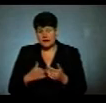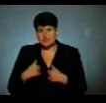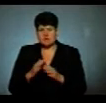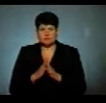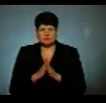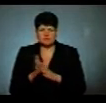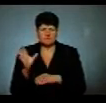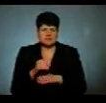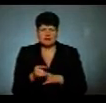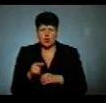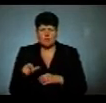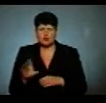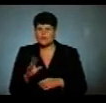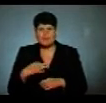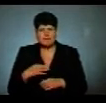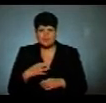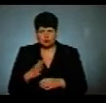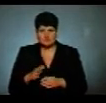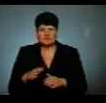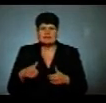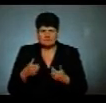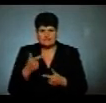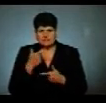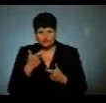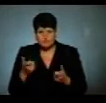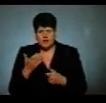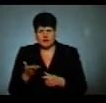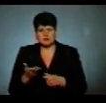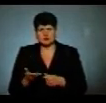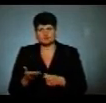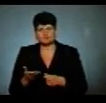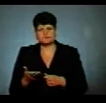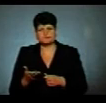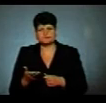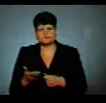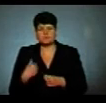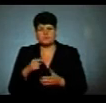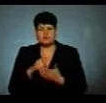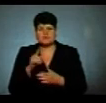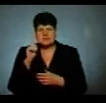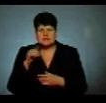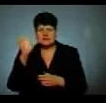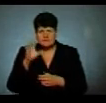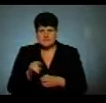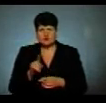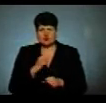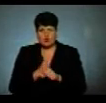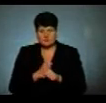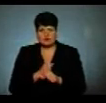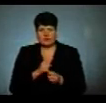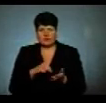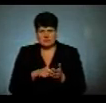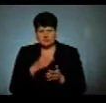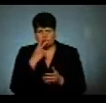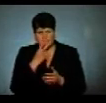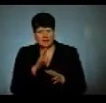всіх тернополян, хто не байдуже, будь ласка, ви таку інформацію надавайте, тому що ми повинні знати все, що робиться в місті. Якщо ви десь бачите, що